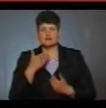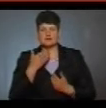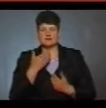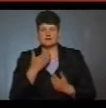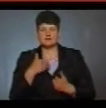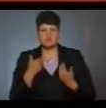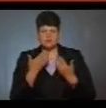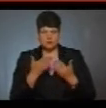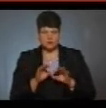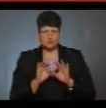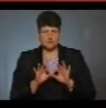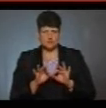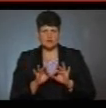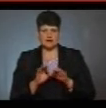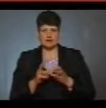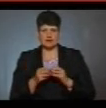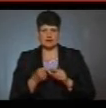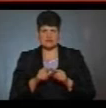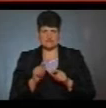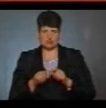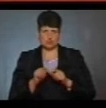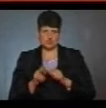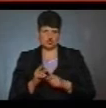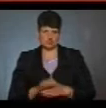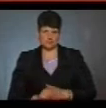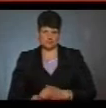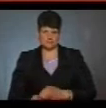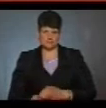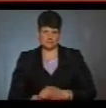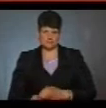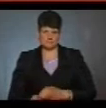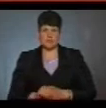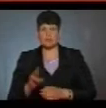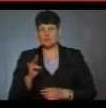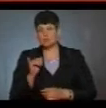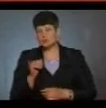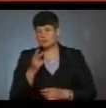щоб ви прокоментували результати цих досліджень. Ну, бачите,